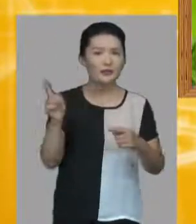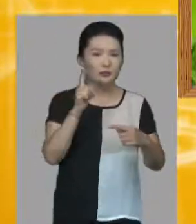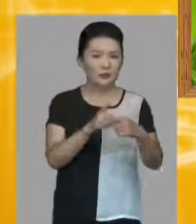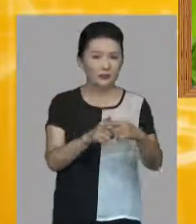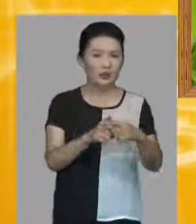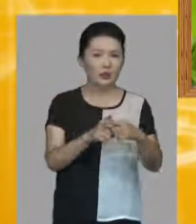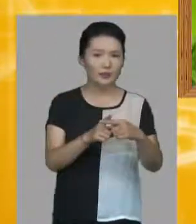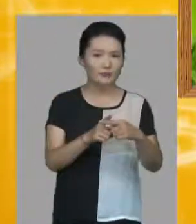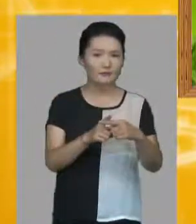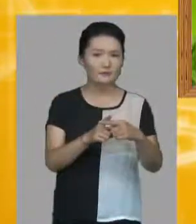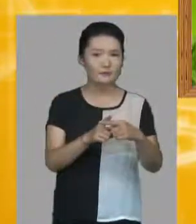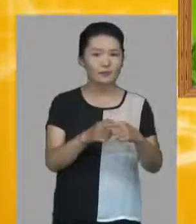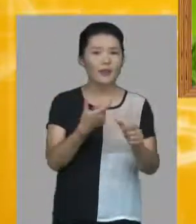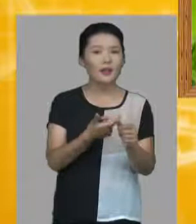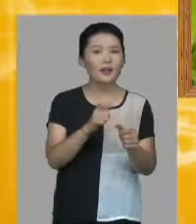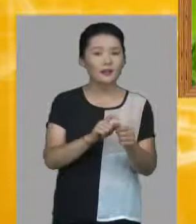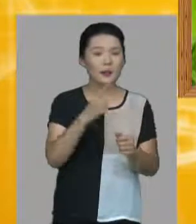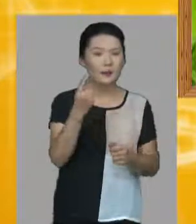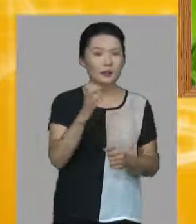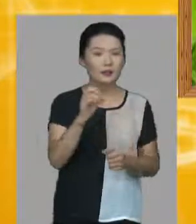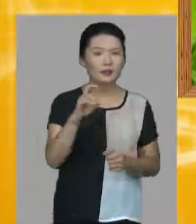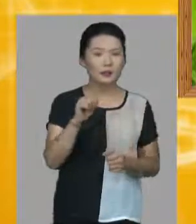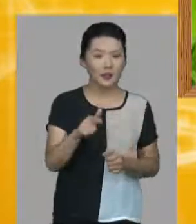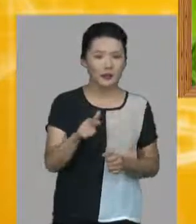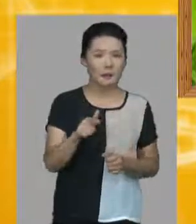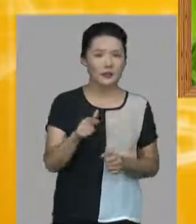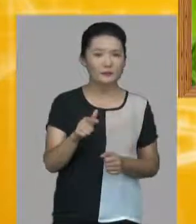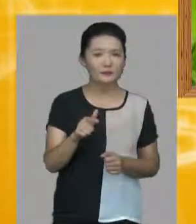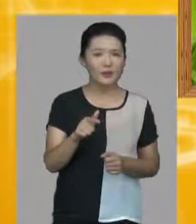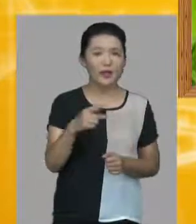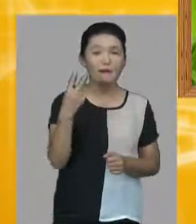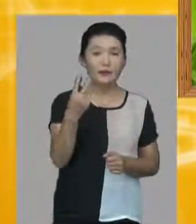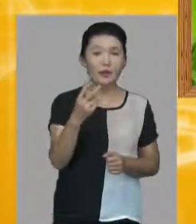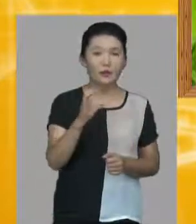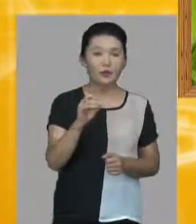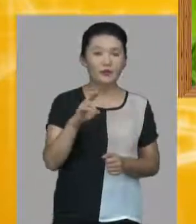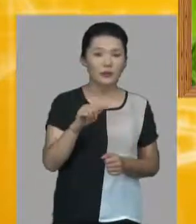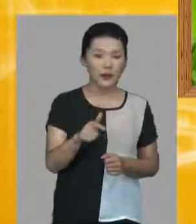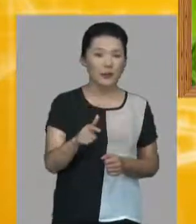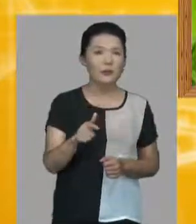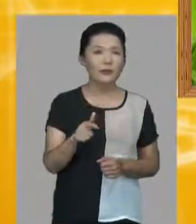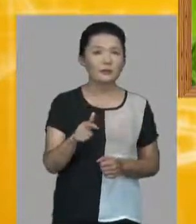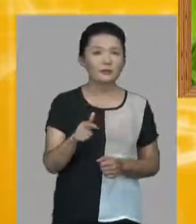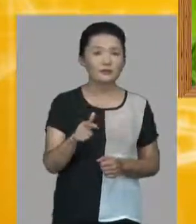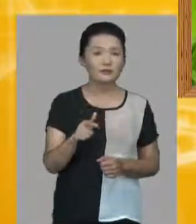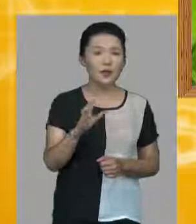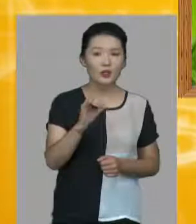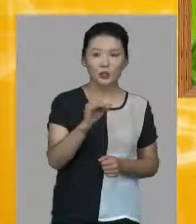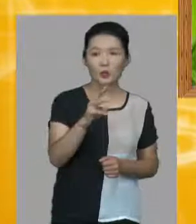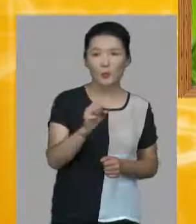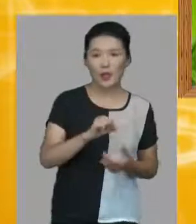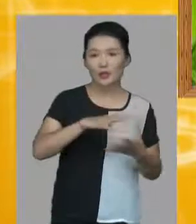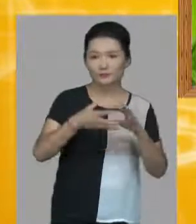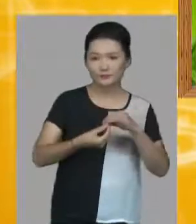сложения. Это первое слагаемое, второе слагаемое,